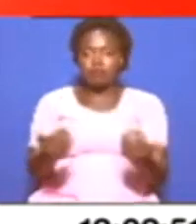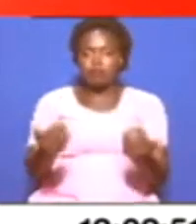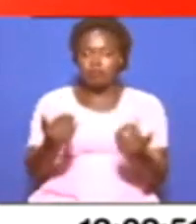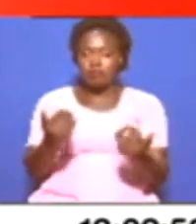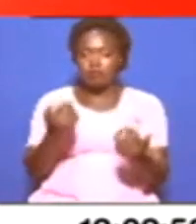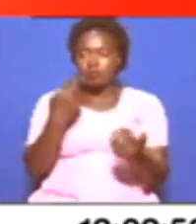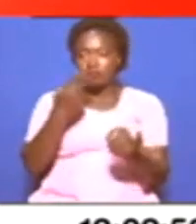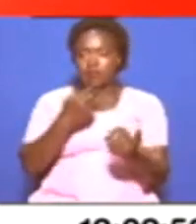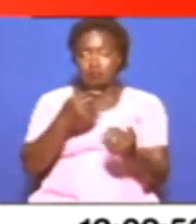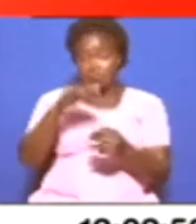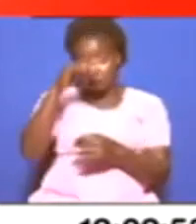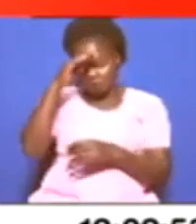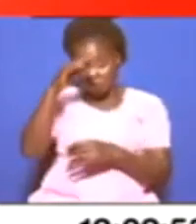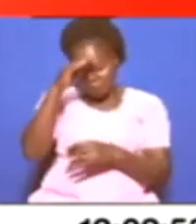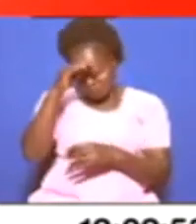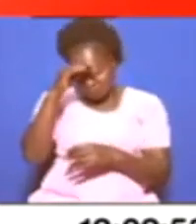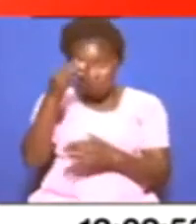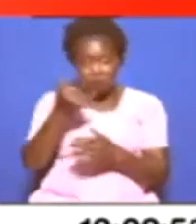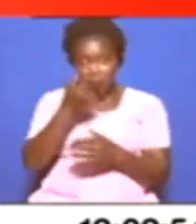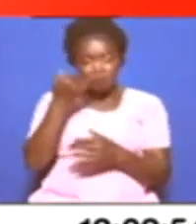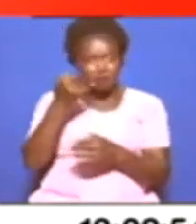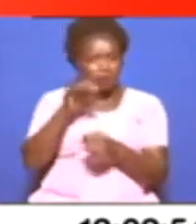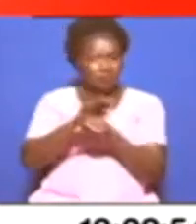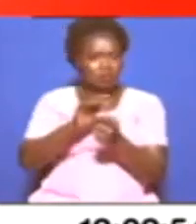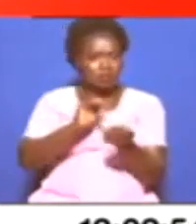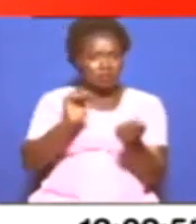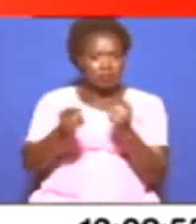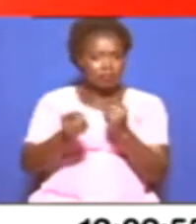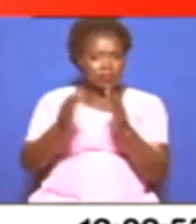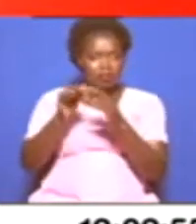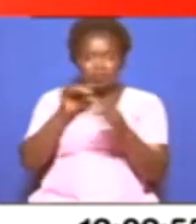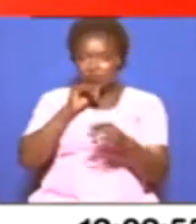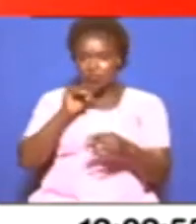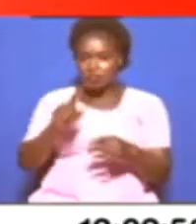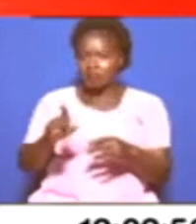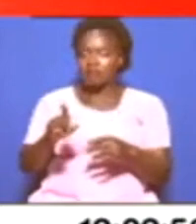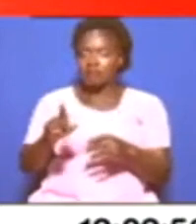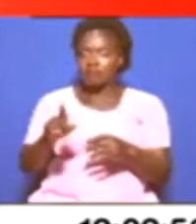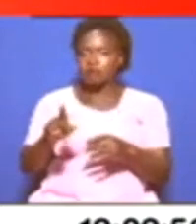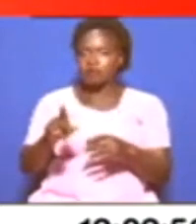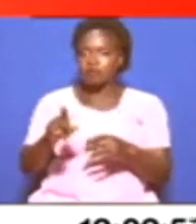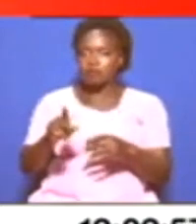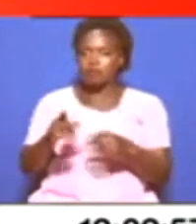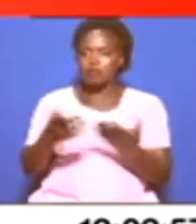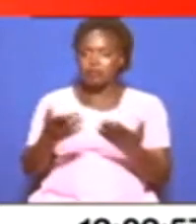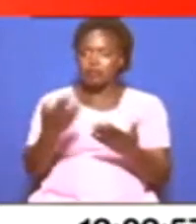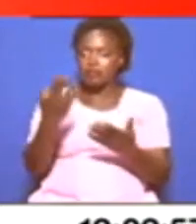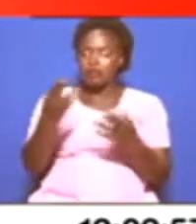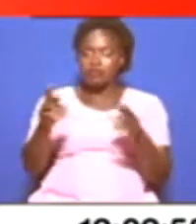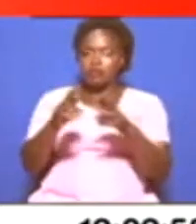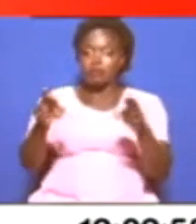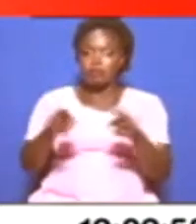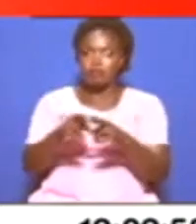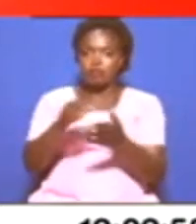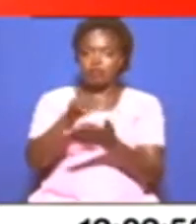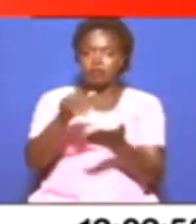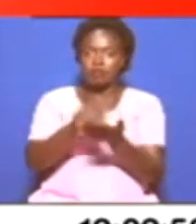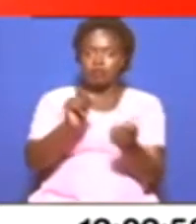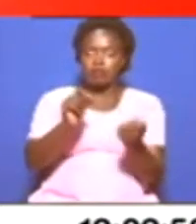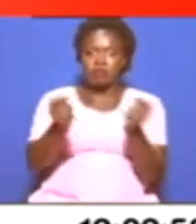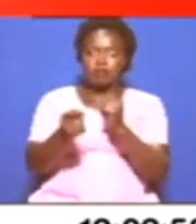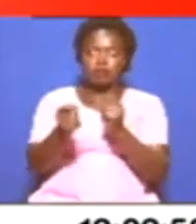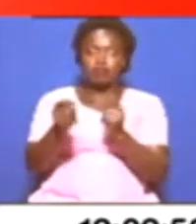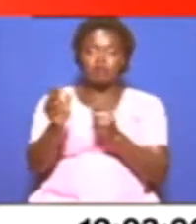uraibu wa pombe. Virginia Mwaura aliyegeuza nyumba yake ili kuwa nyumba ya vyumba vinne kuwa kituo cha kurekebisha tabia,